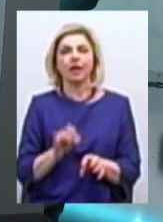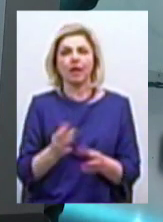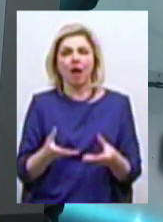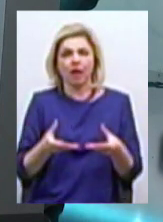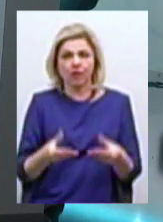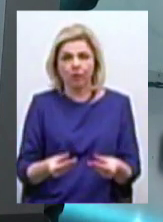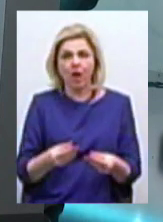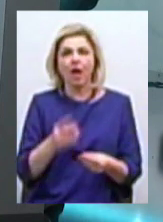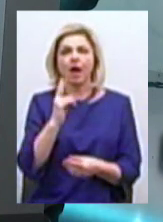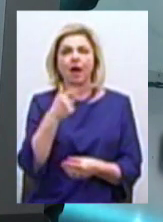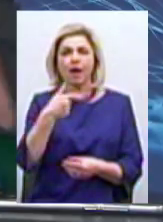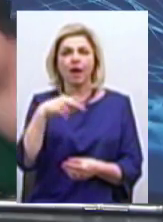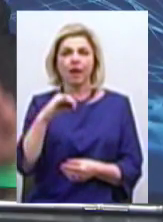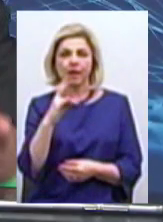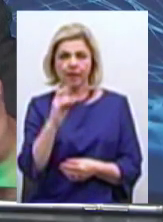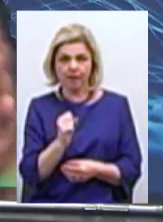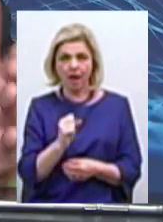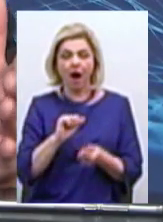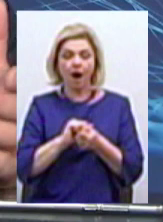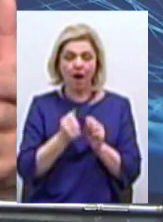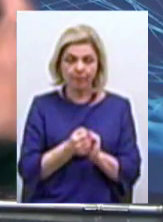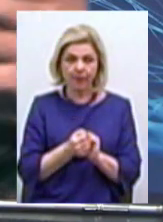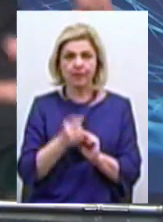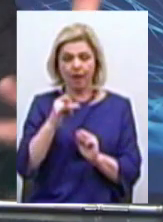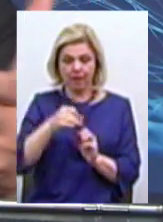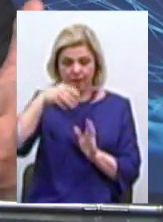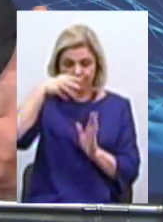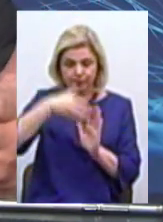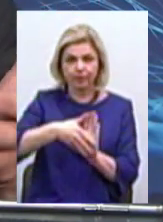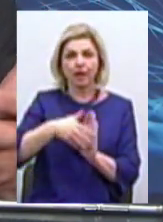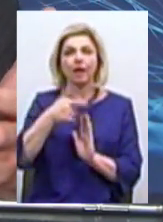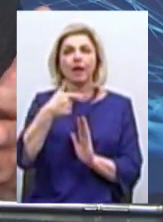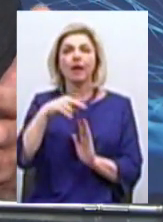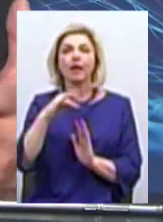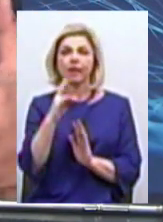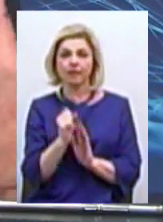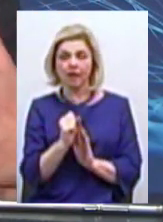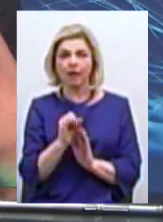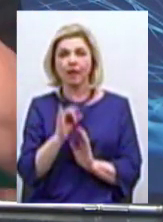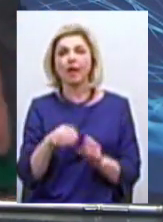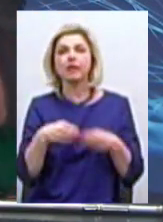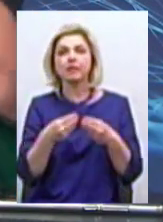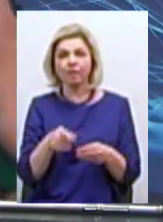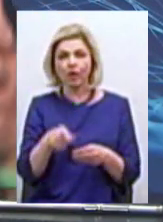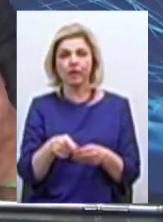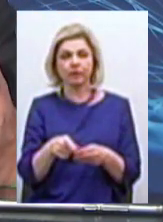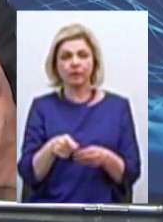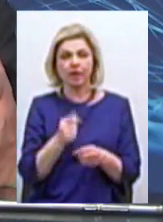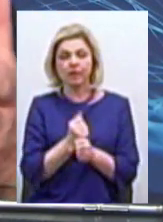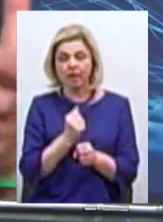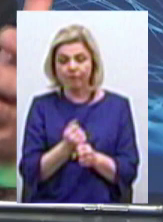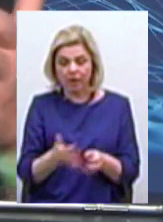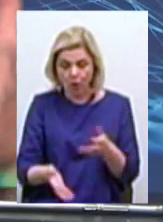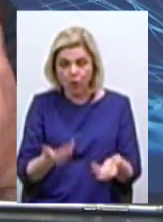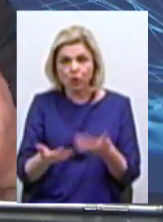втрамбовувалося глиною, між камінням трамбовувалась глина і давали можливість, саме от розкопували джерела,